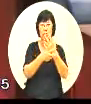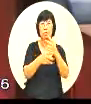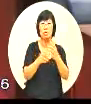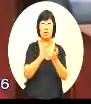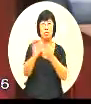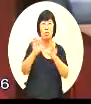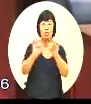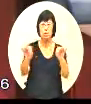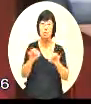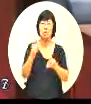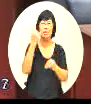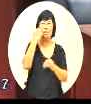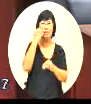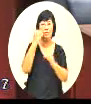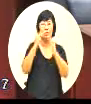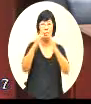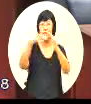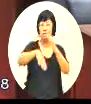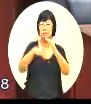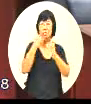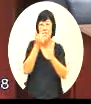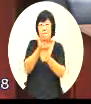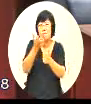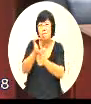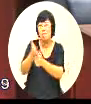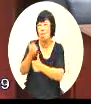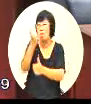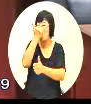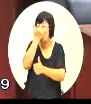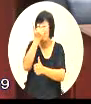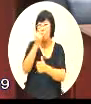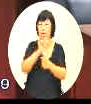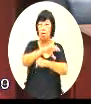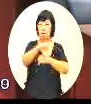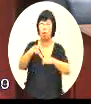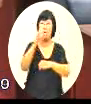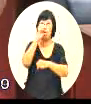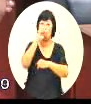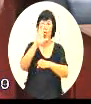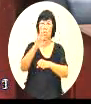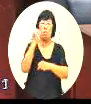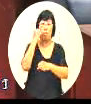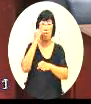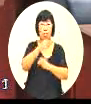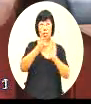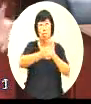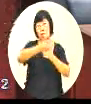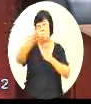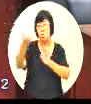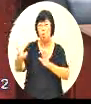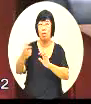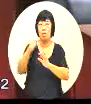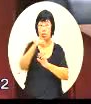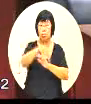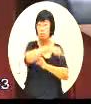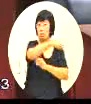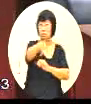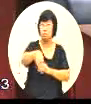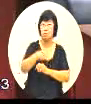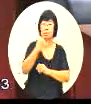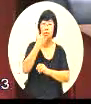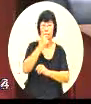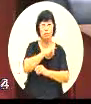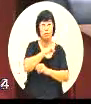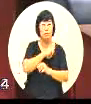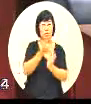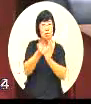抬低的啦，环境嘛无好，卫生嘛无好，我们把它迁走，我们把那个区域看怎么有我们自己要编预